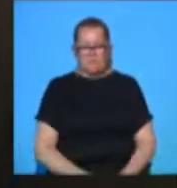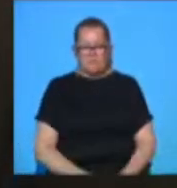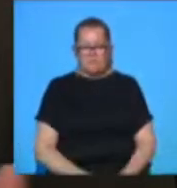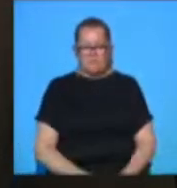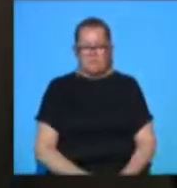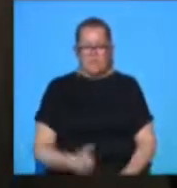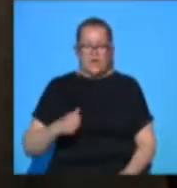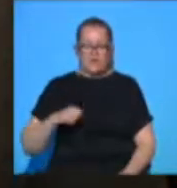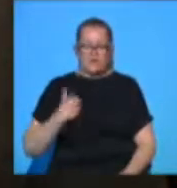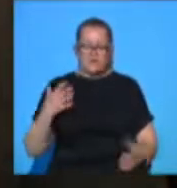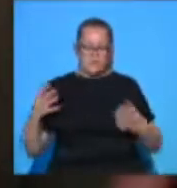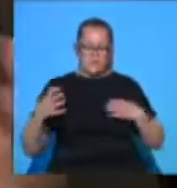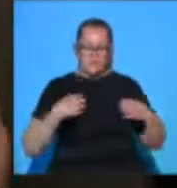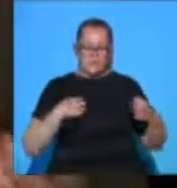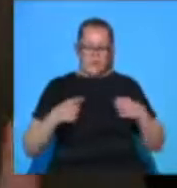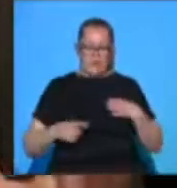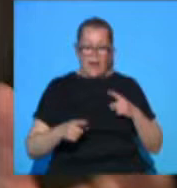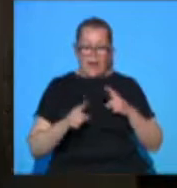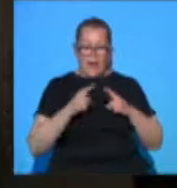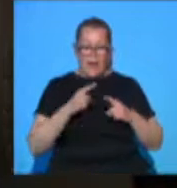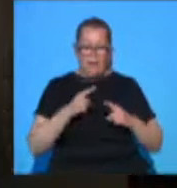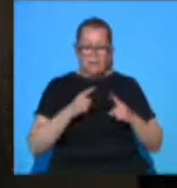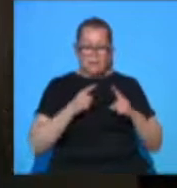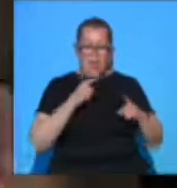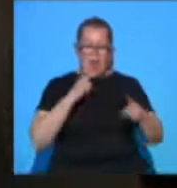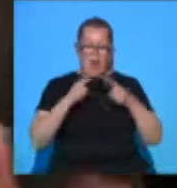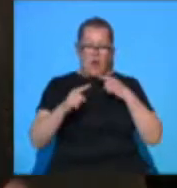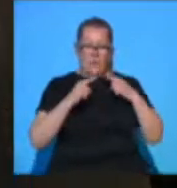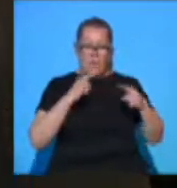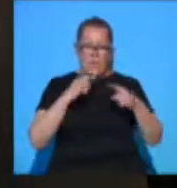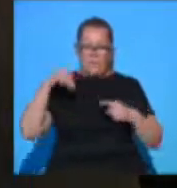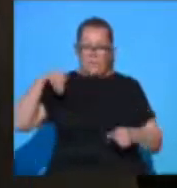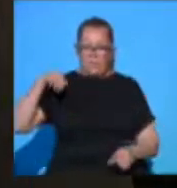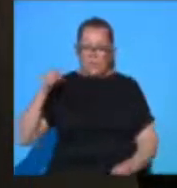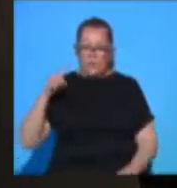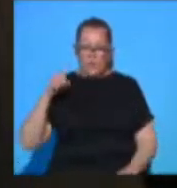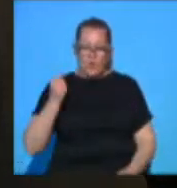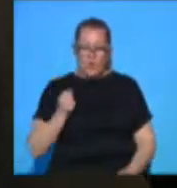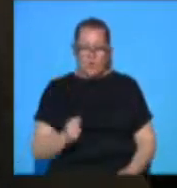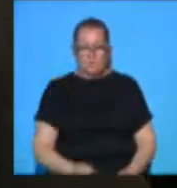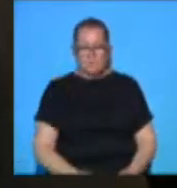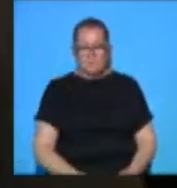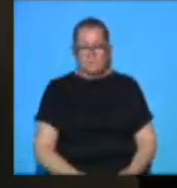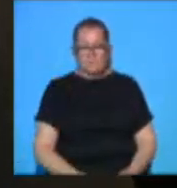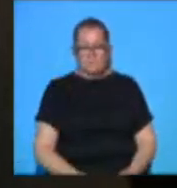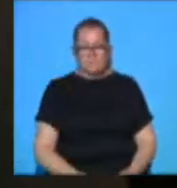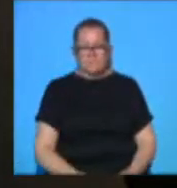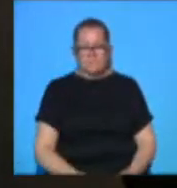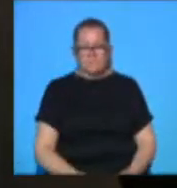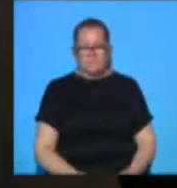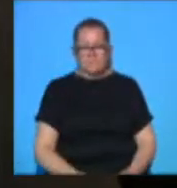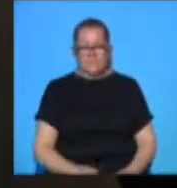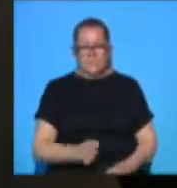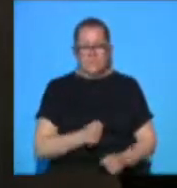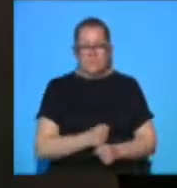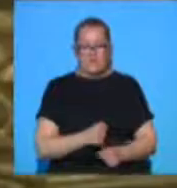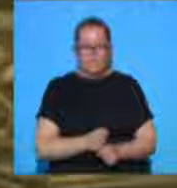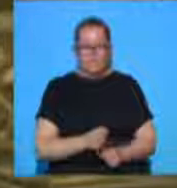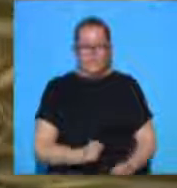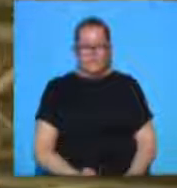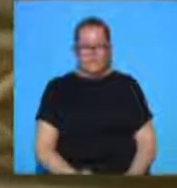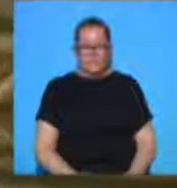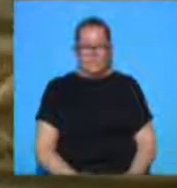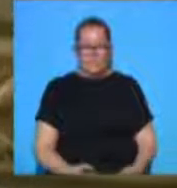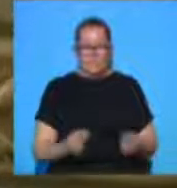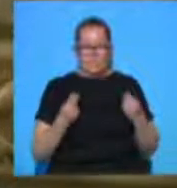sale, combinația între dialoguri și, dialog și monolog în, în scrierea lui, îl face ca el să fie foarte accesibil